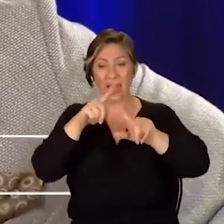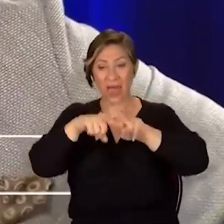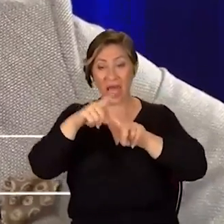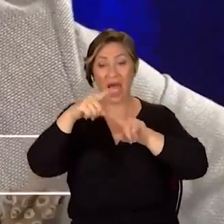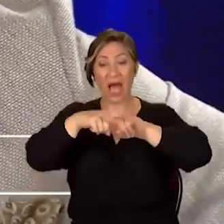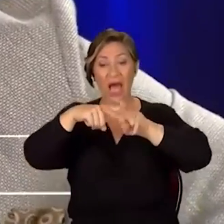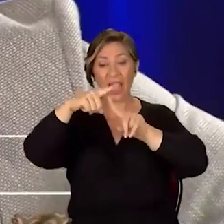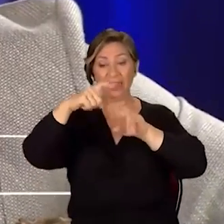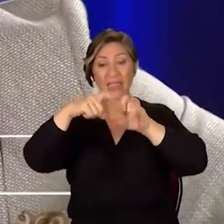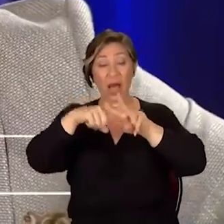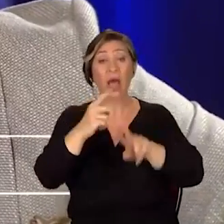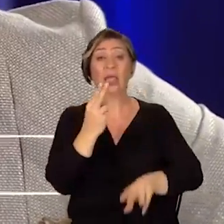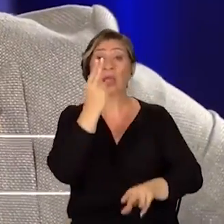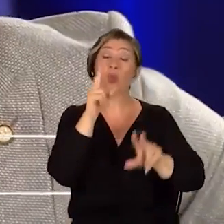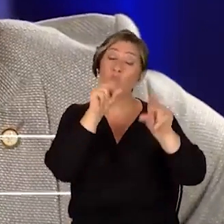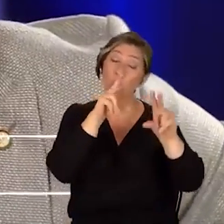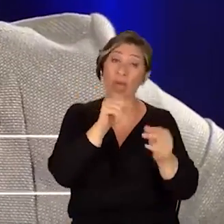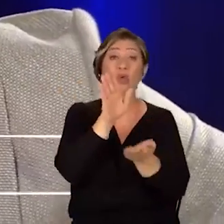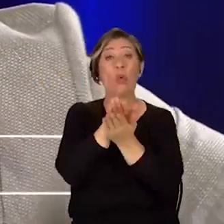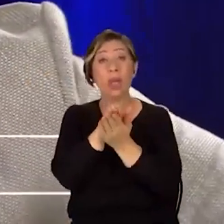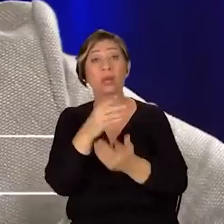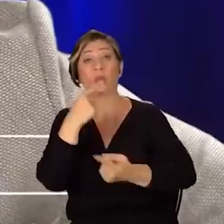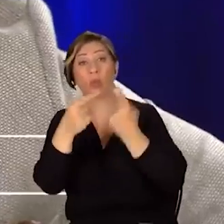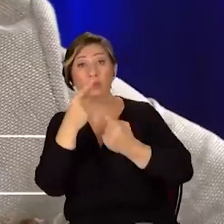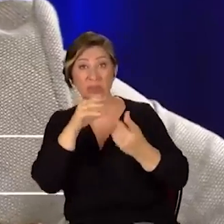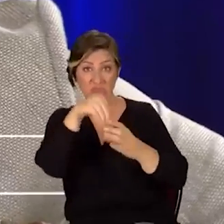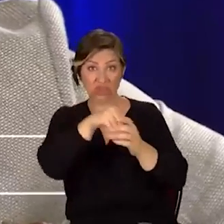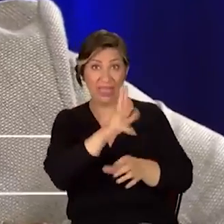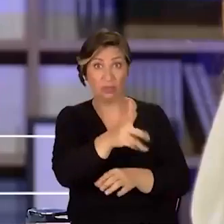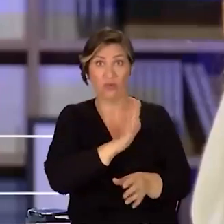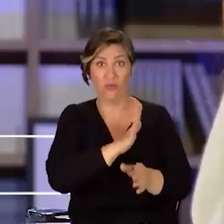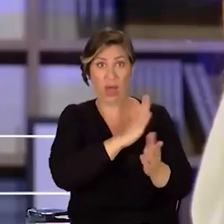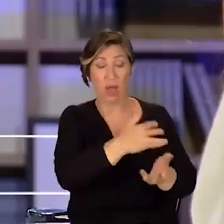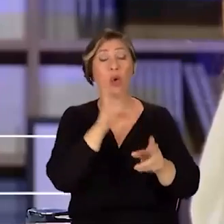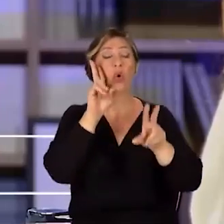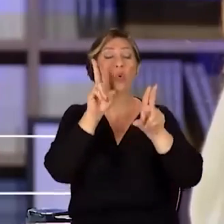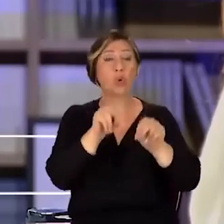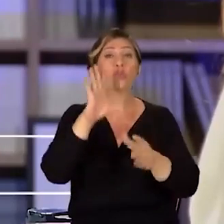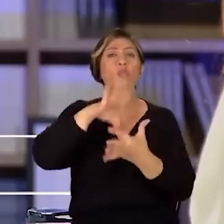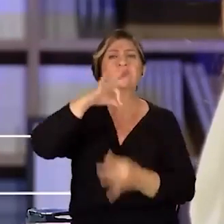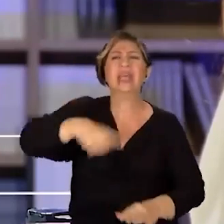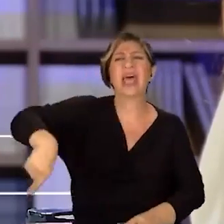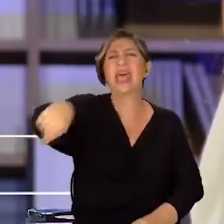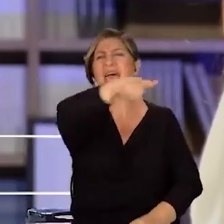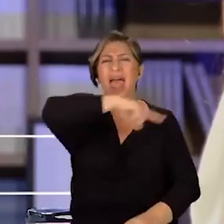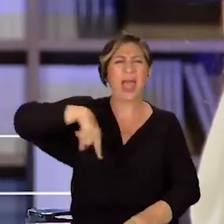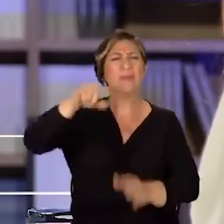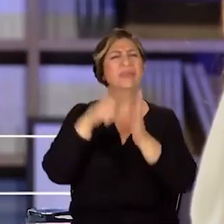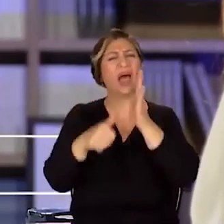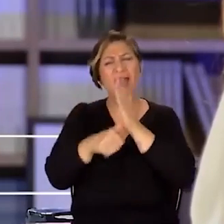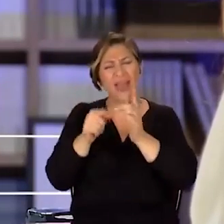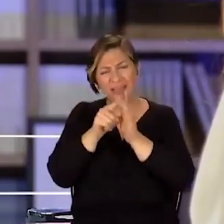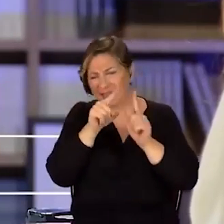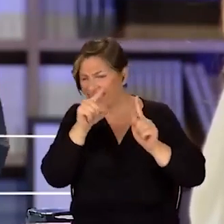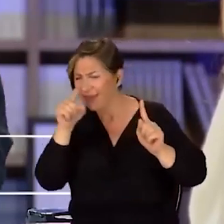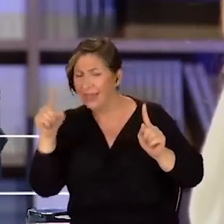kitapları var. Orada da yine yedi uyurlardan ve köpeklerden bahseder. Dolayısıyla uyku bütün İnsanlık tarihi boyunca